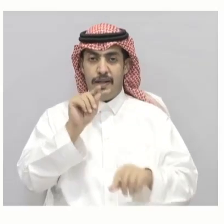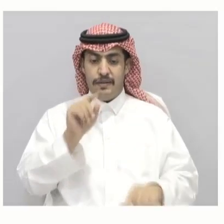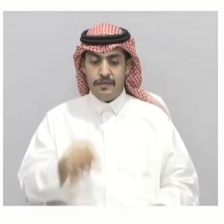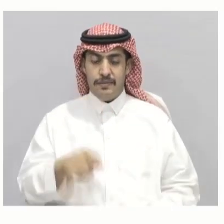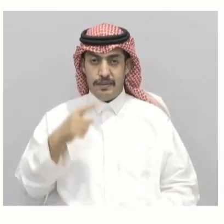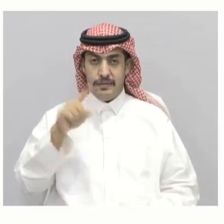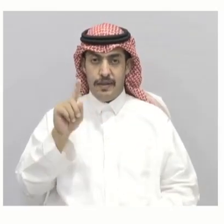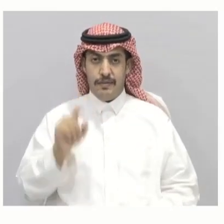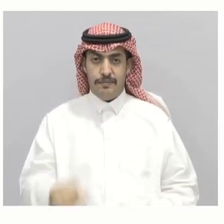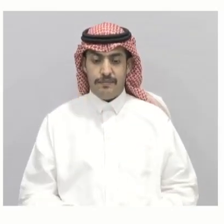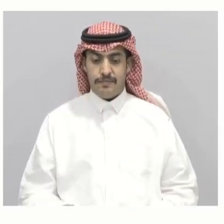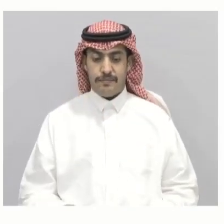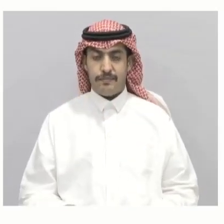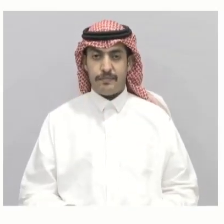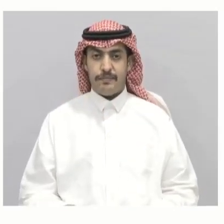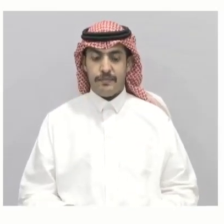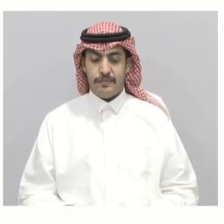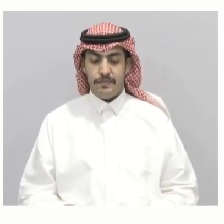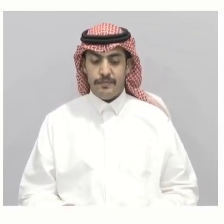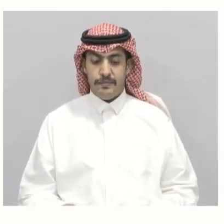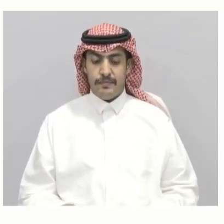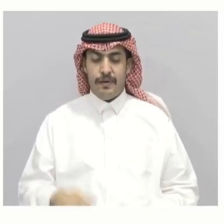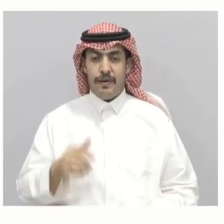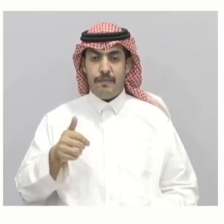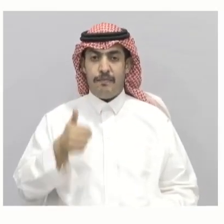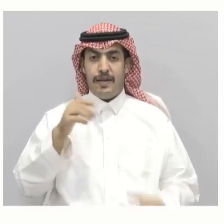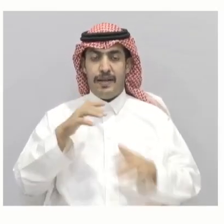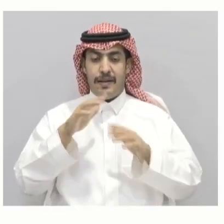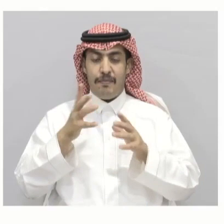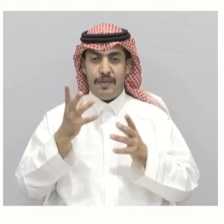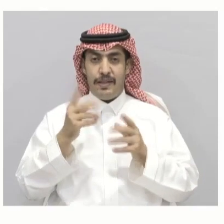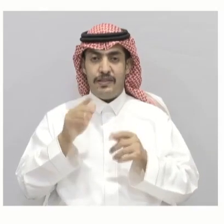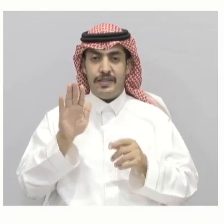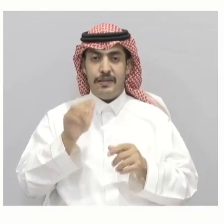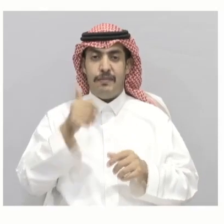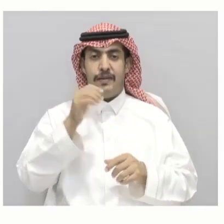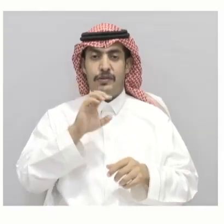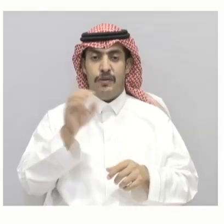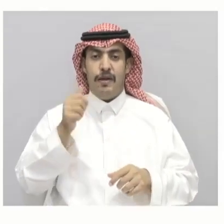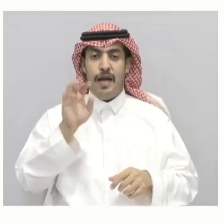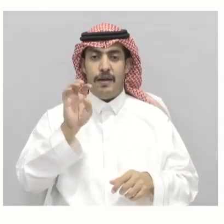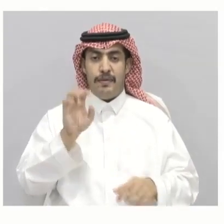اليس كذلك وبذلك اوجدت قياس الزاويه المجهوله